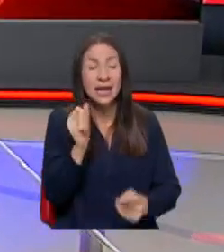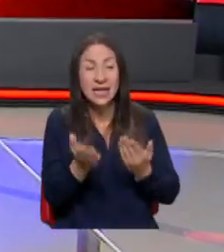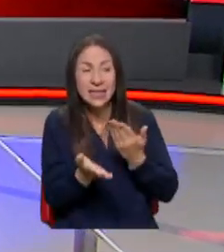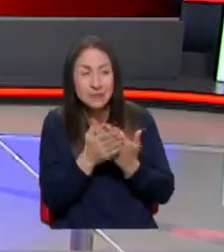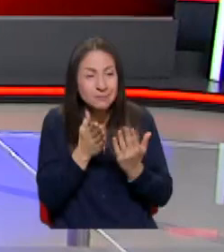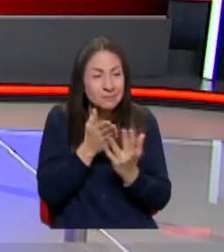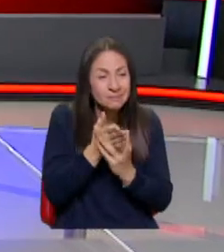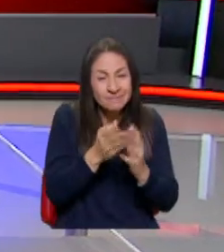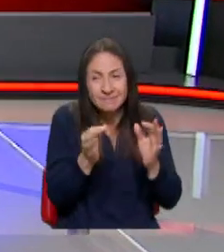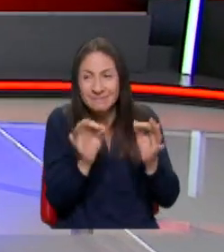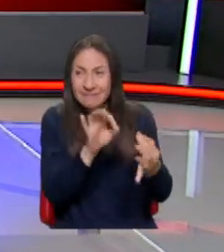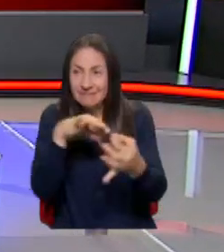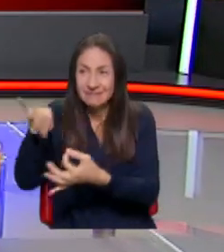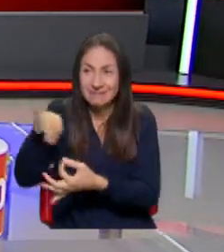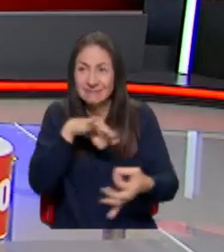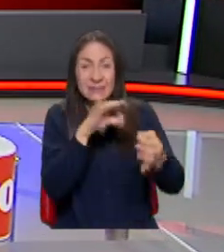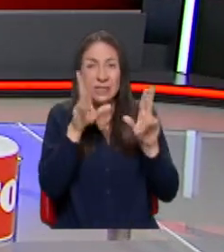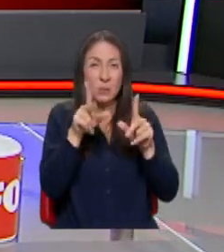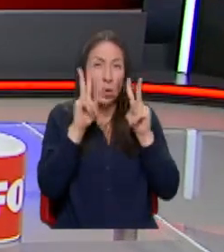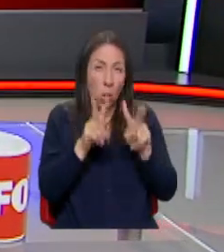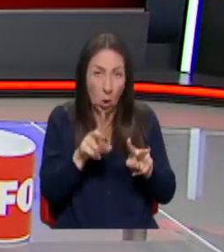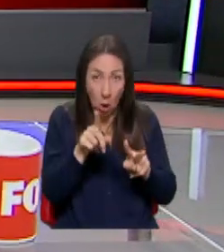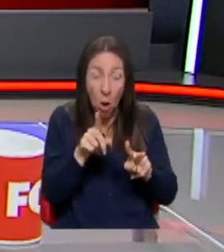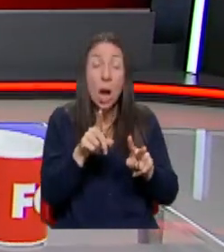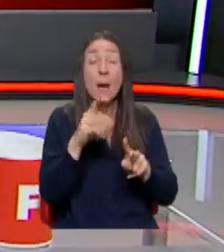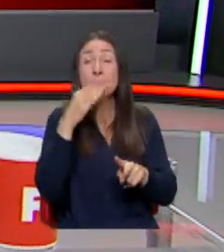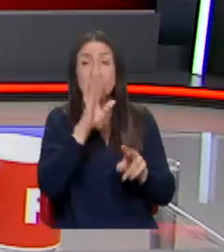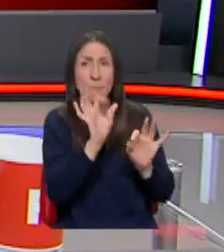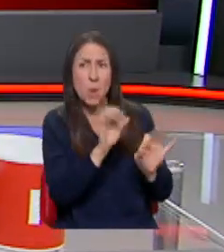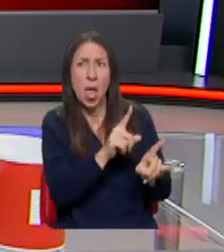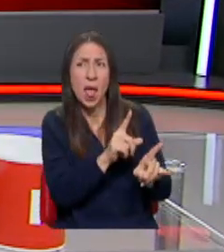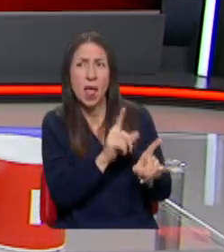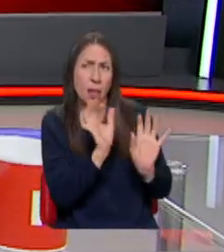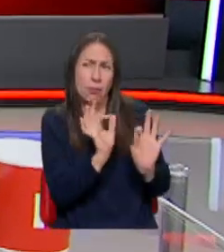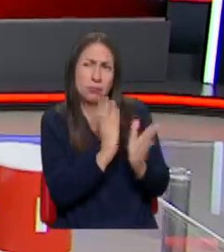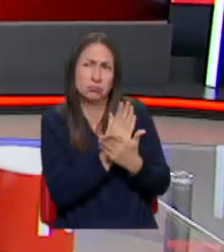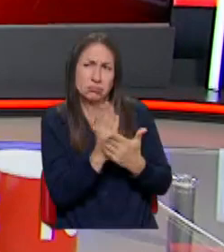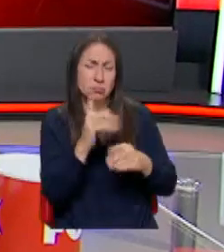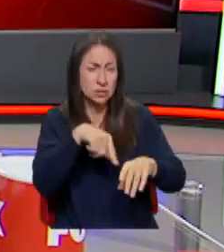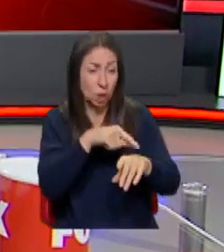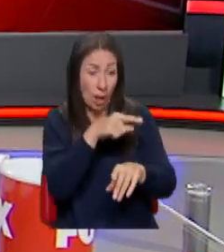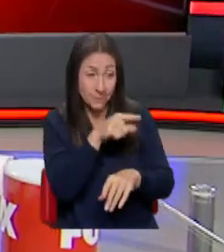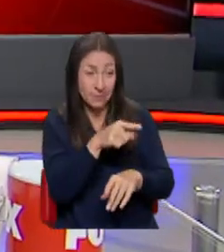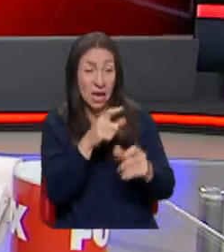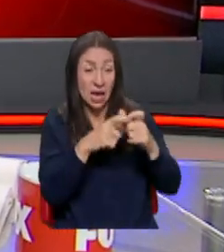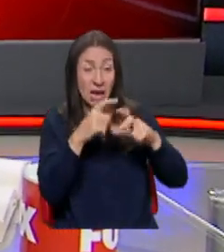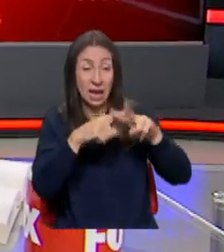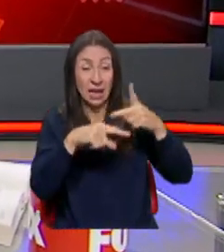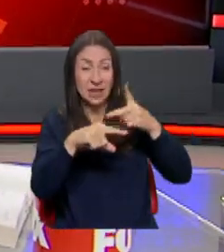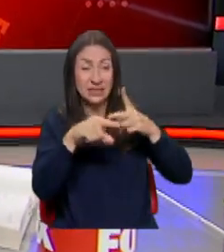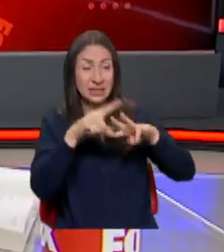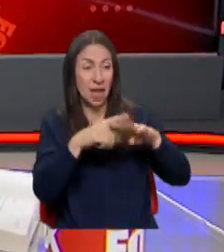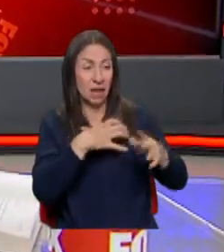arabuluculuk yapıyormuş gibi görünüyorlar. Peki Mısır hep böyle idi zaten. Bir dönem Gazze'nin kontrolü